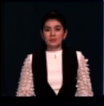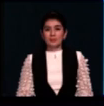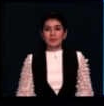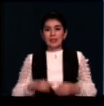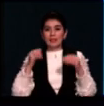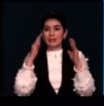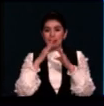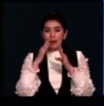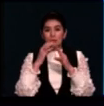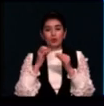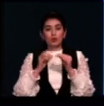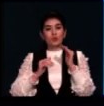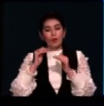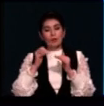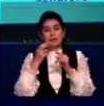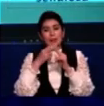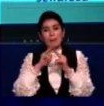Tabiiy yuqori birikmalarga